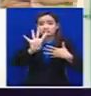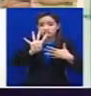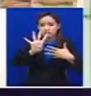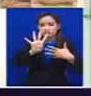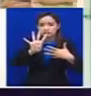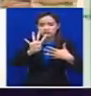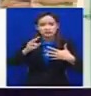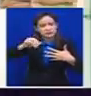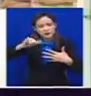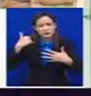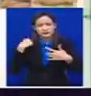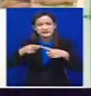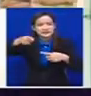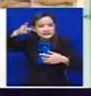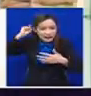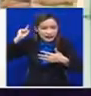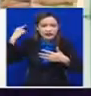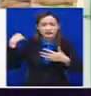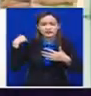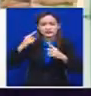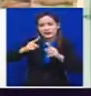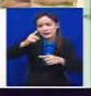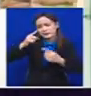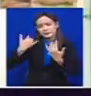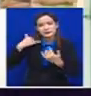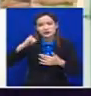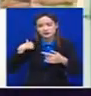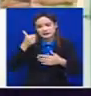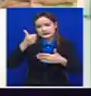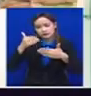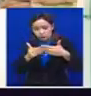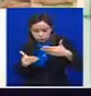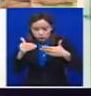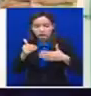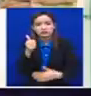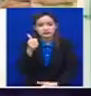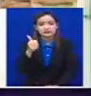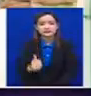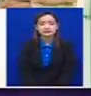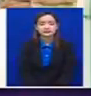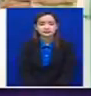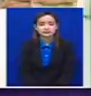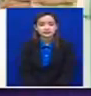ส่วนก็ยังเออร์ลี่มากนะฮะแต่บางส่วนผมคิดว่าเราไปได้ดีพอสมควรด้วยหลายๆมาตรการ